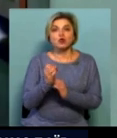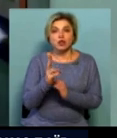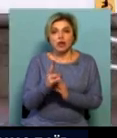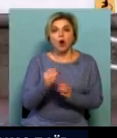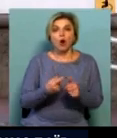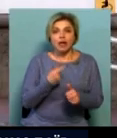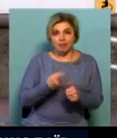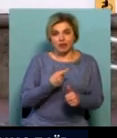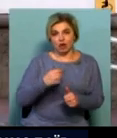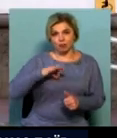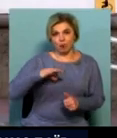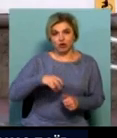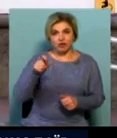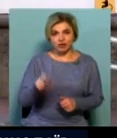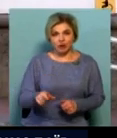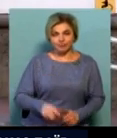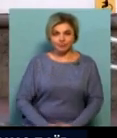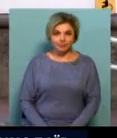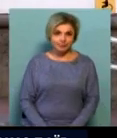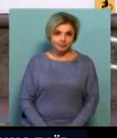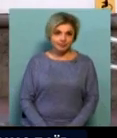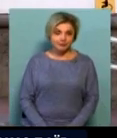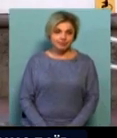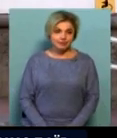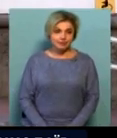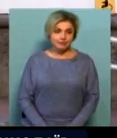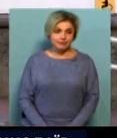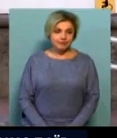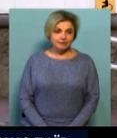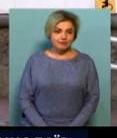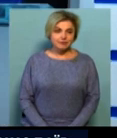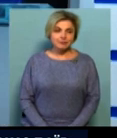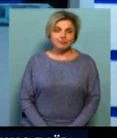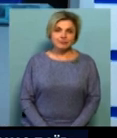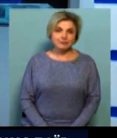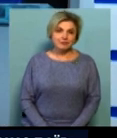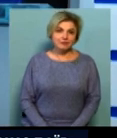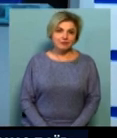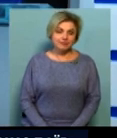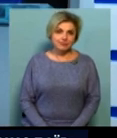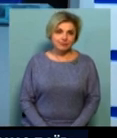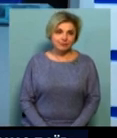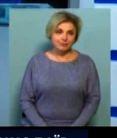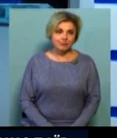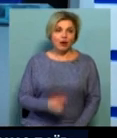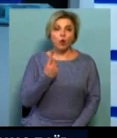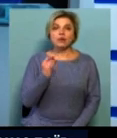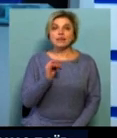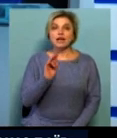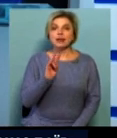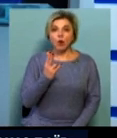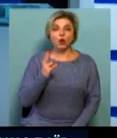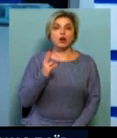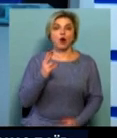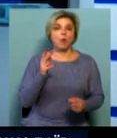від імені споживача. Федір Бондар, Юлія Кускова, телевізійні новини Миколаївщини. В одному з миколаївських морських